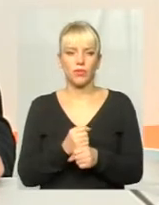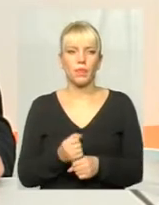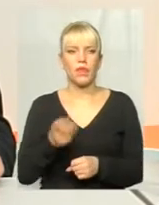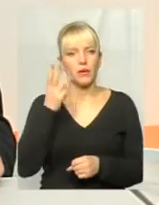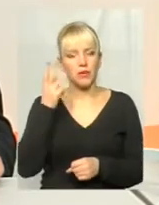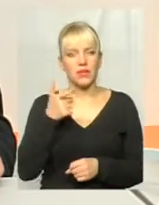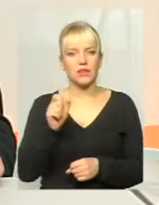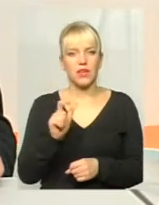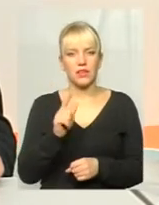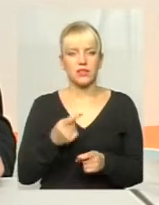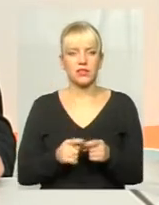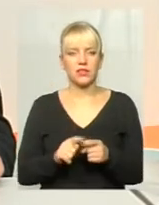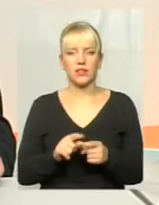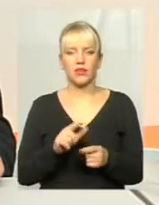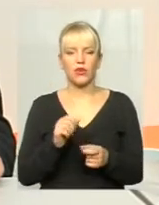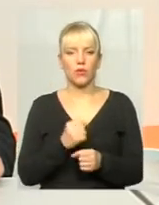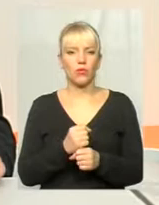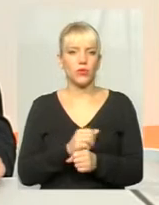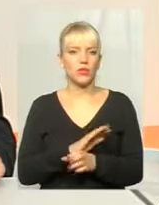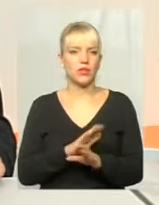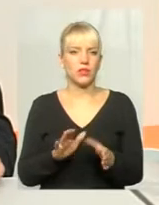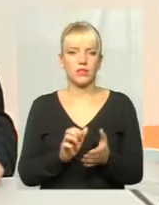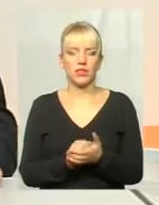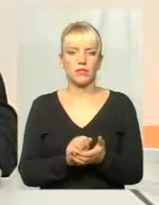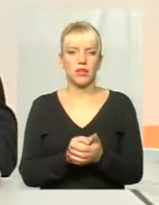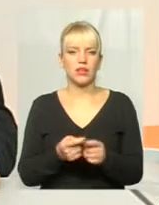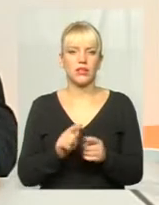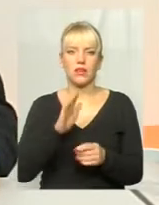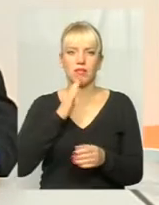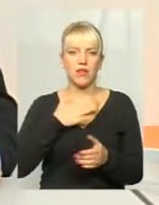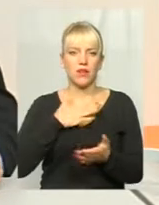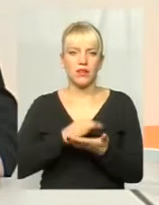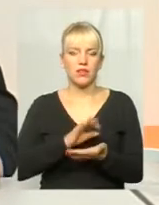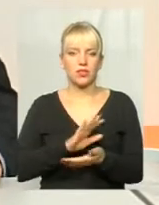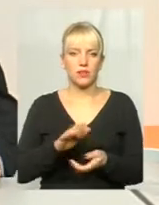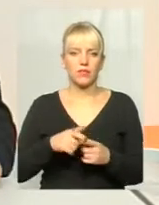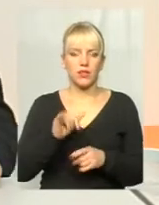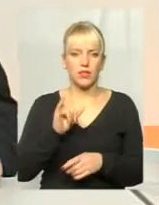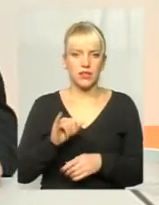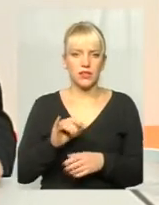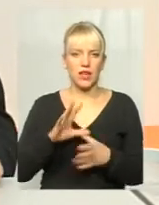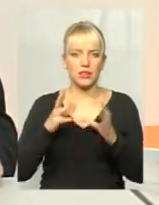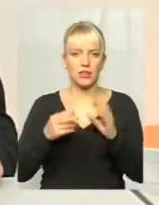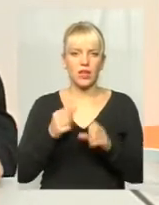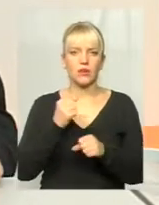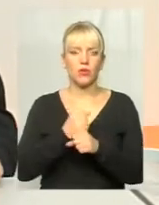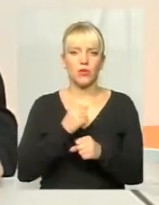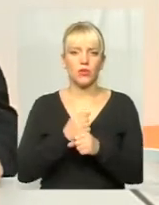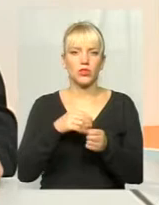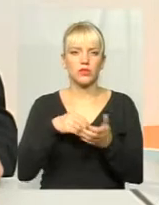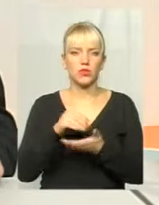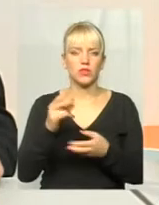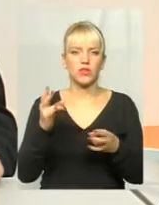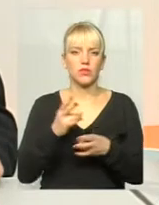Хмельницьгаз цією роботою не займається, це не наша специфіка. За результатами роботи споживач має